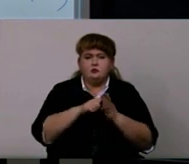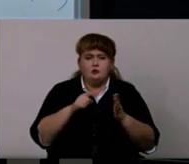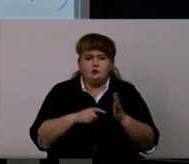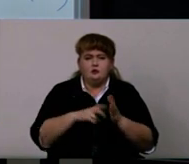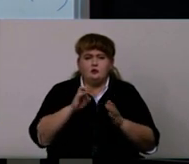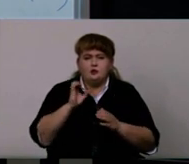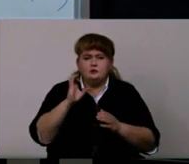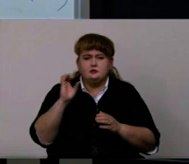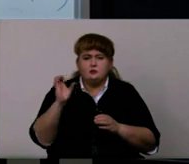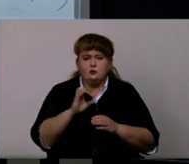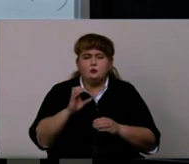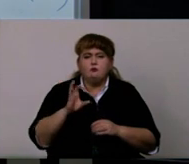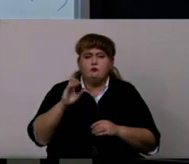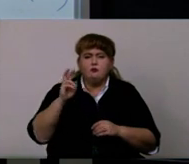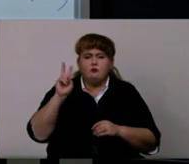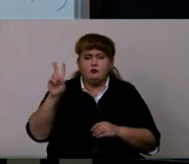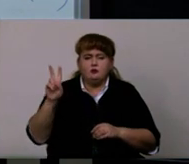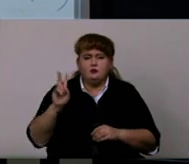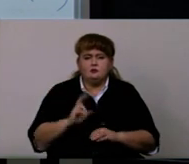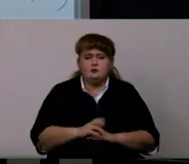все на секунду в квадрате.